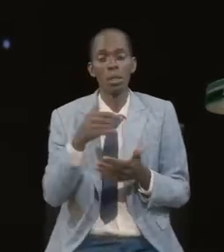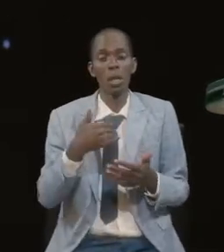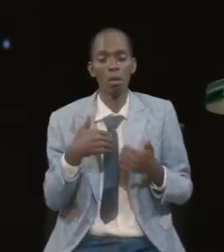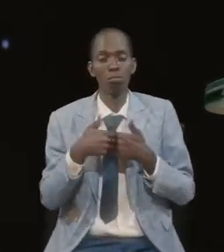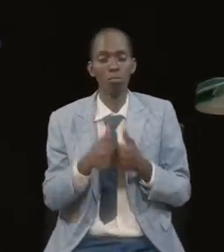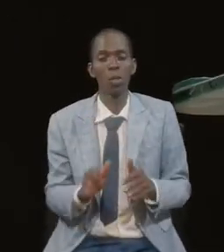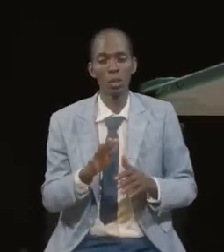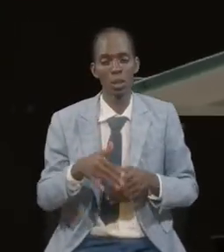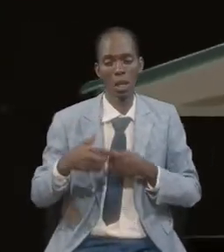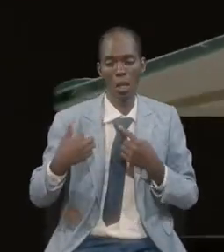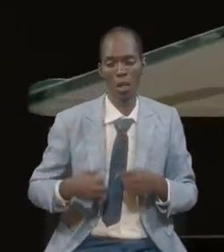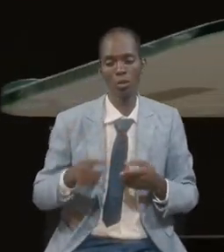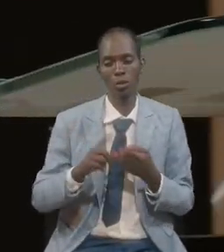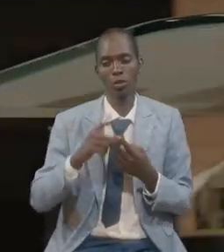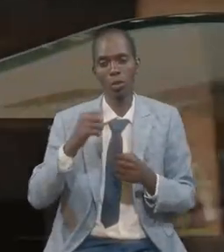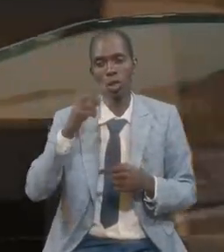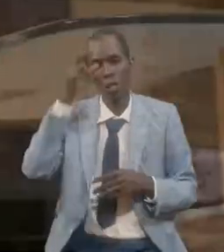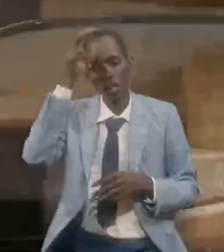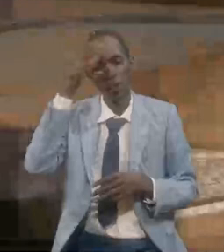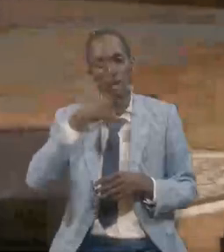ils ont vendu leur âme au diable.